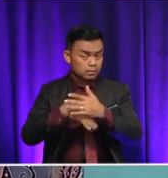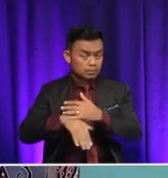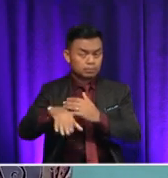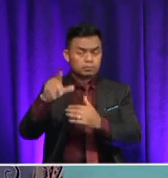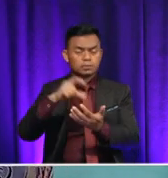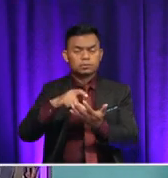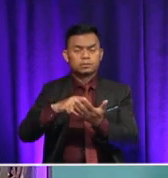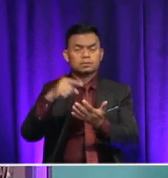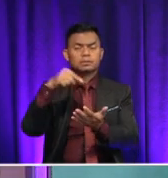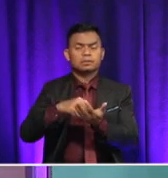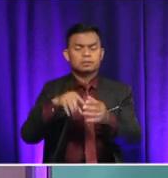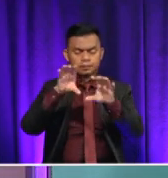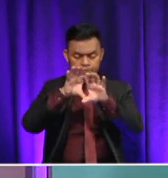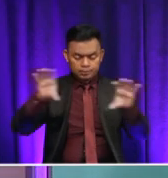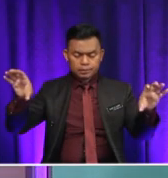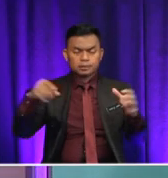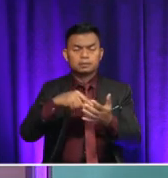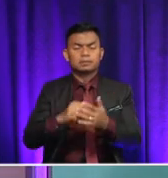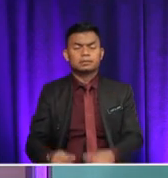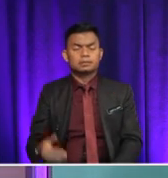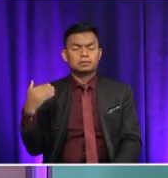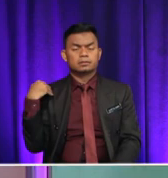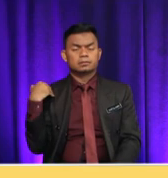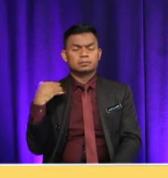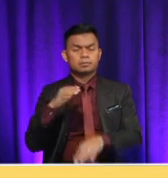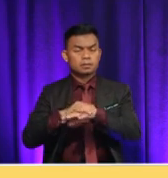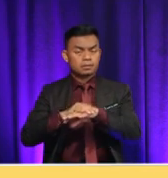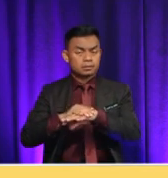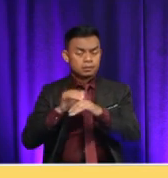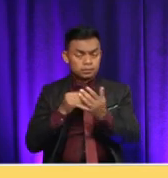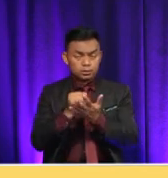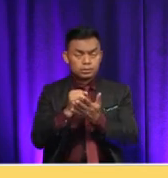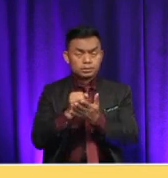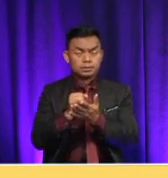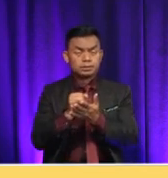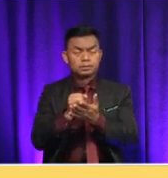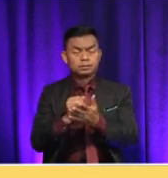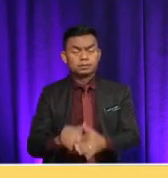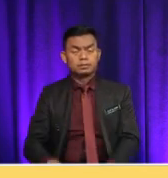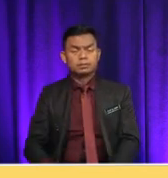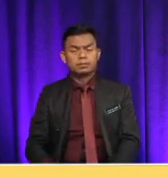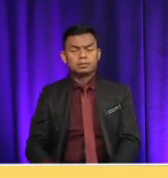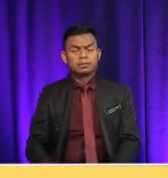di banyak main dengan beberapa jenis pandangan sama dengan soal hantu keluarga bentuk